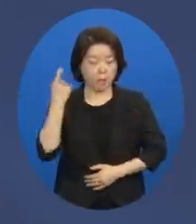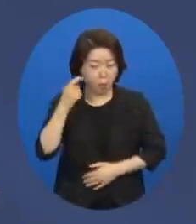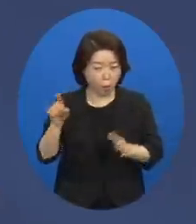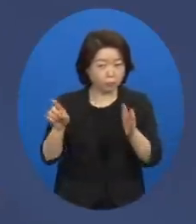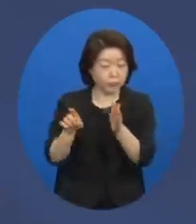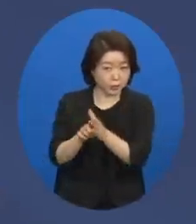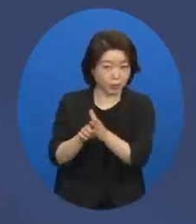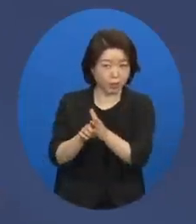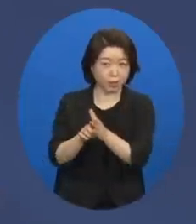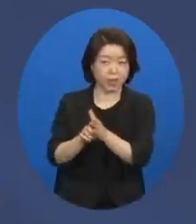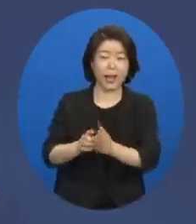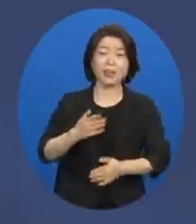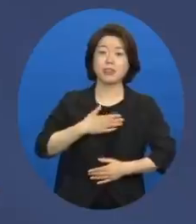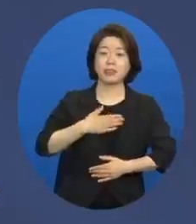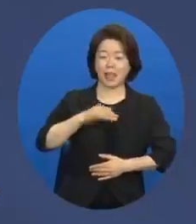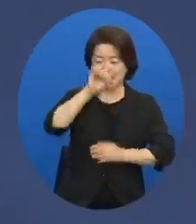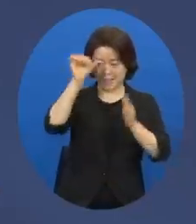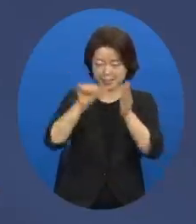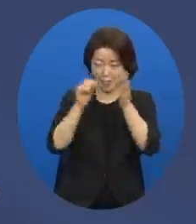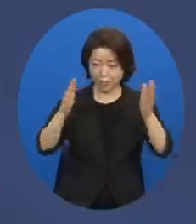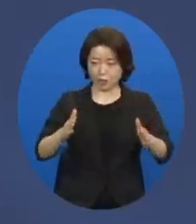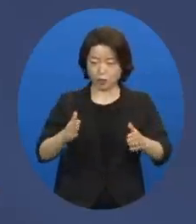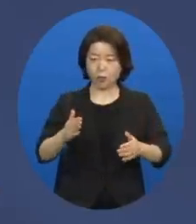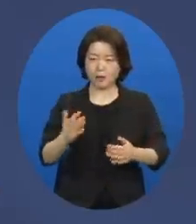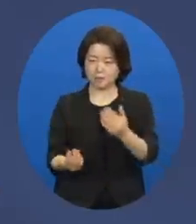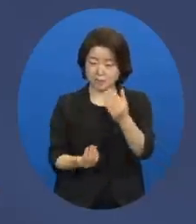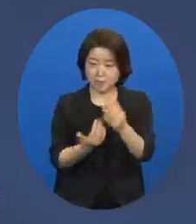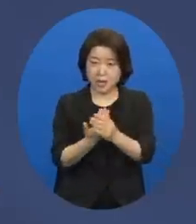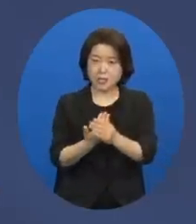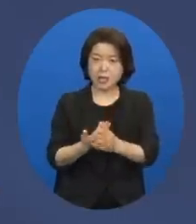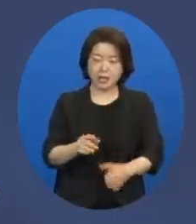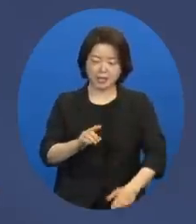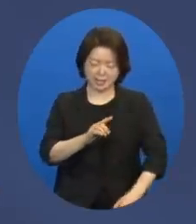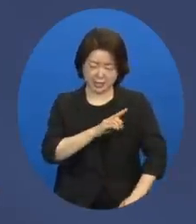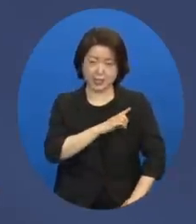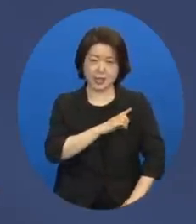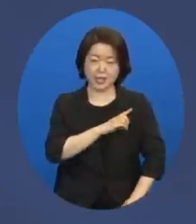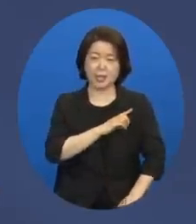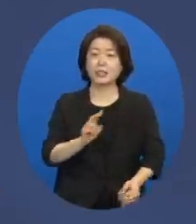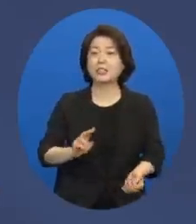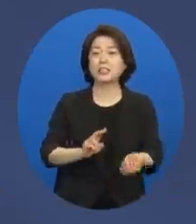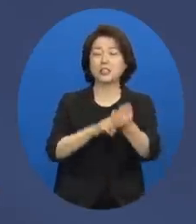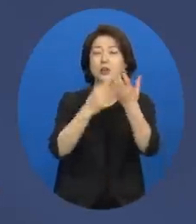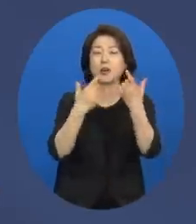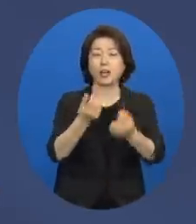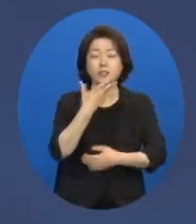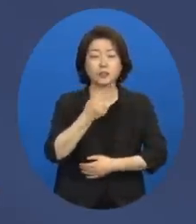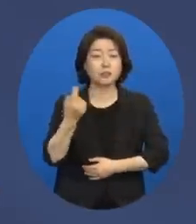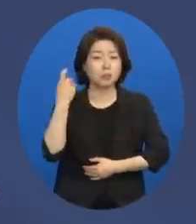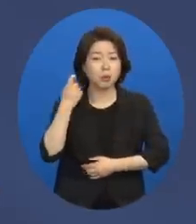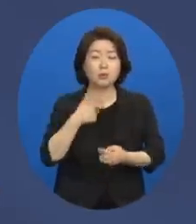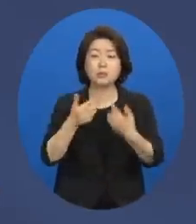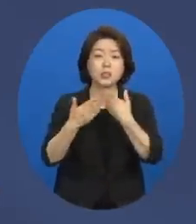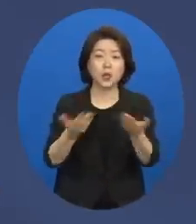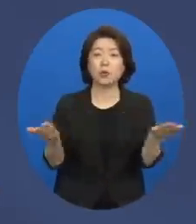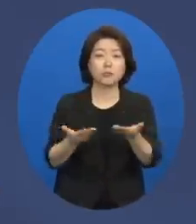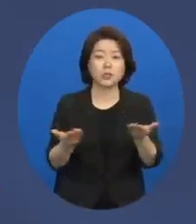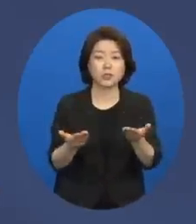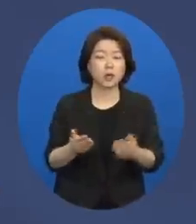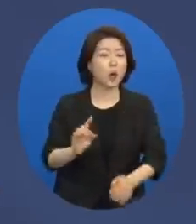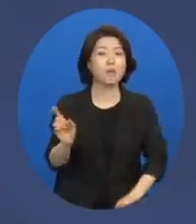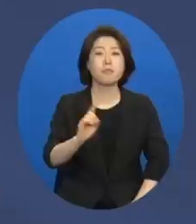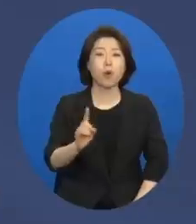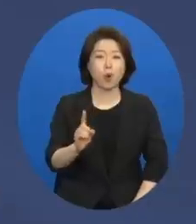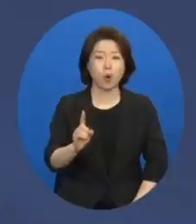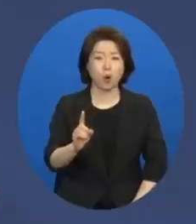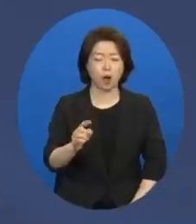믿어가지고 내 생에 일어났던 제일 내 생에 기적 같은 복음을 체험했던 사건이 있다면 어떤 건지